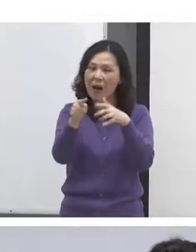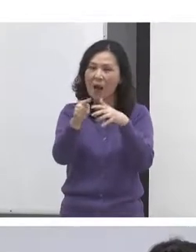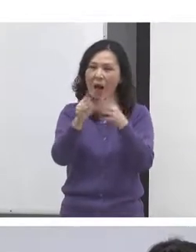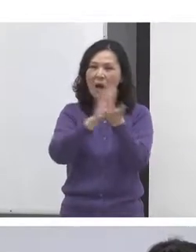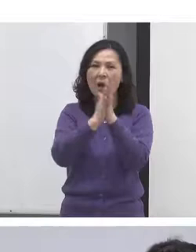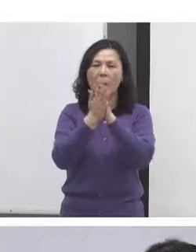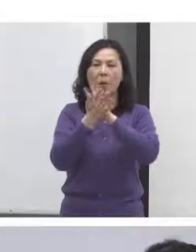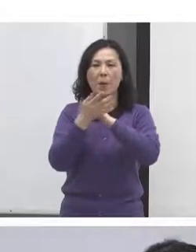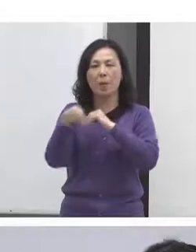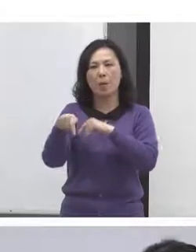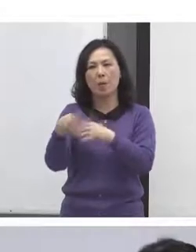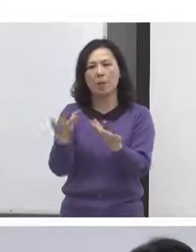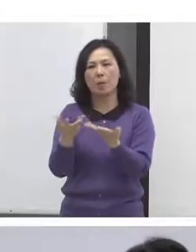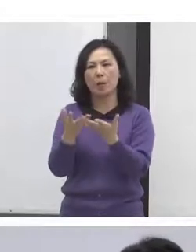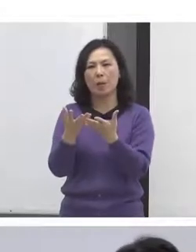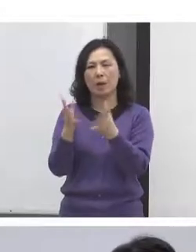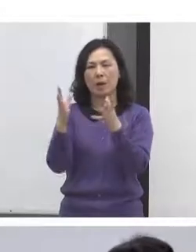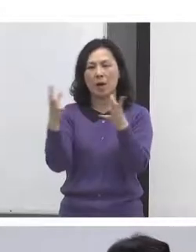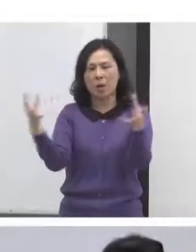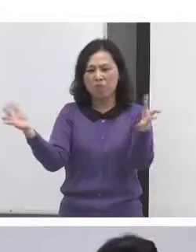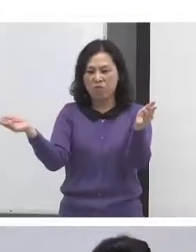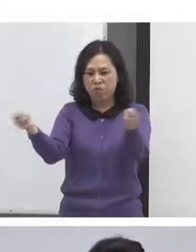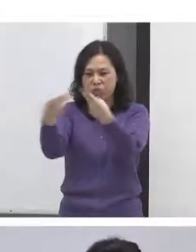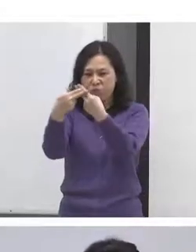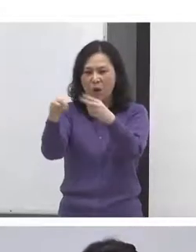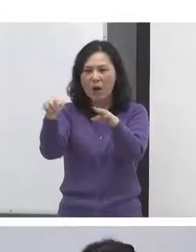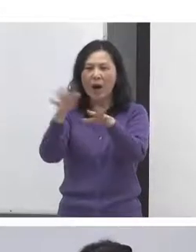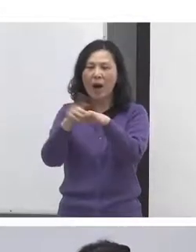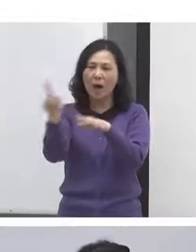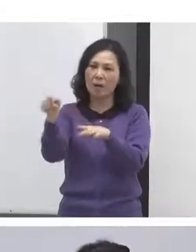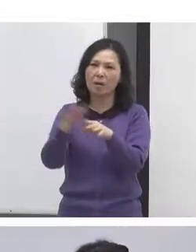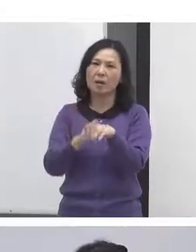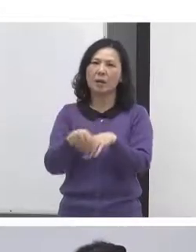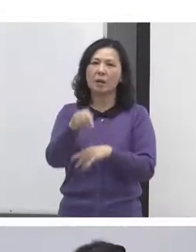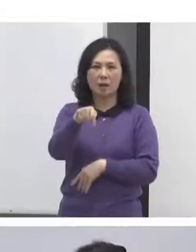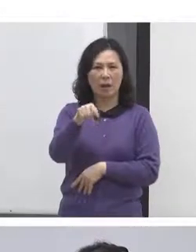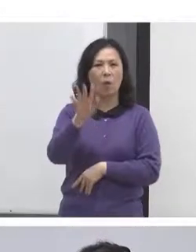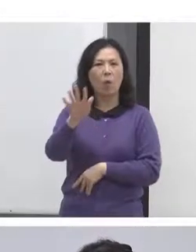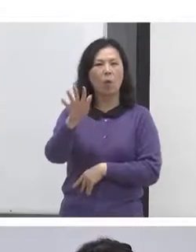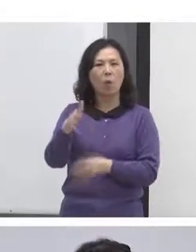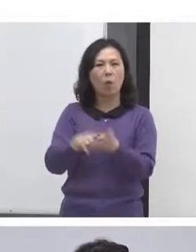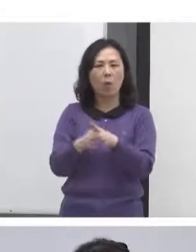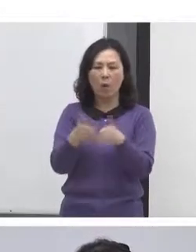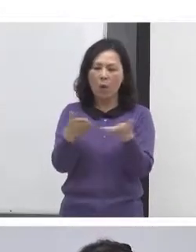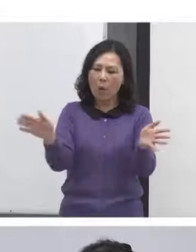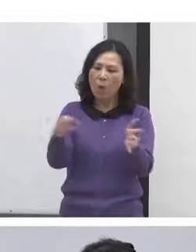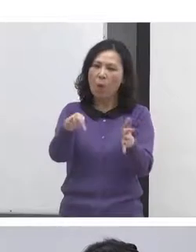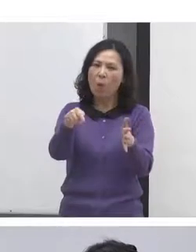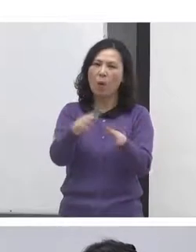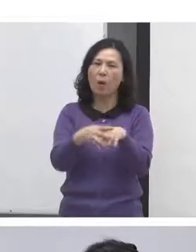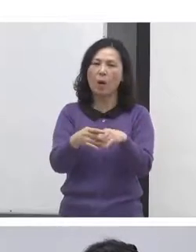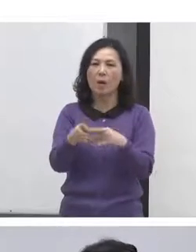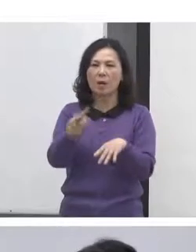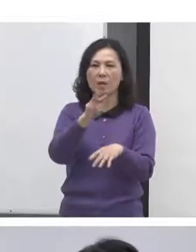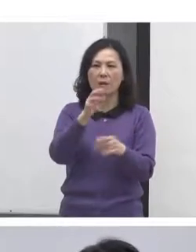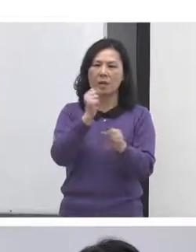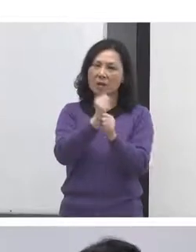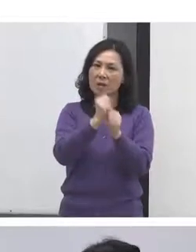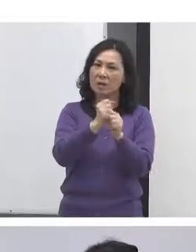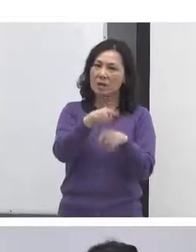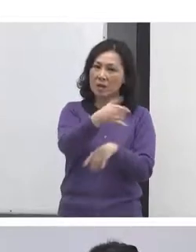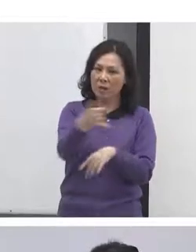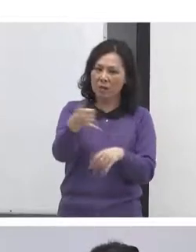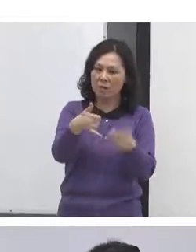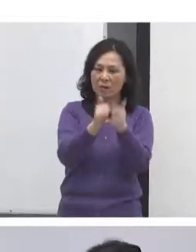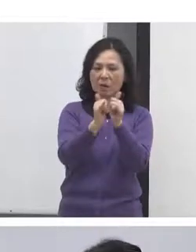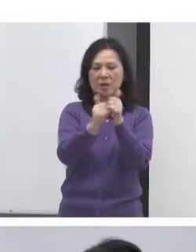source， 然后就有一些 pattern。好，那这边当然就出现很多。就是 open hardware maker 制造者这个社群